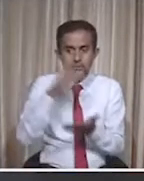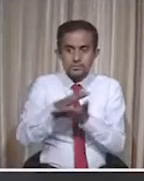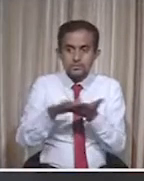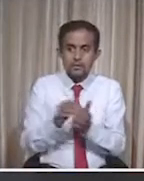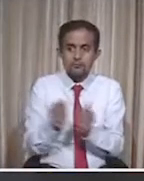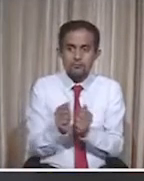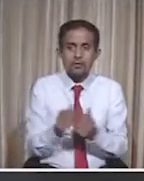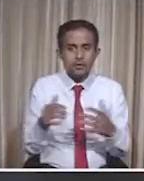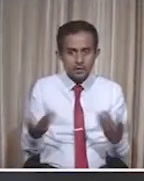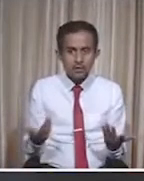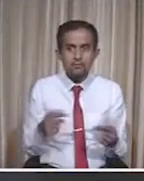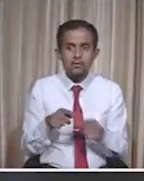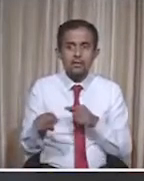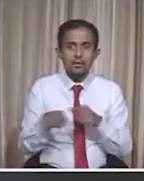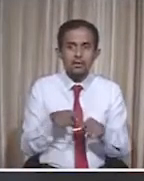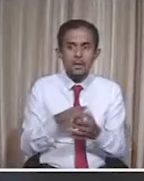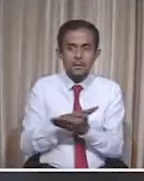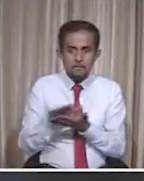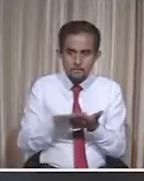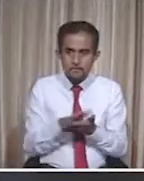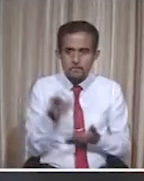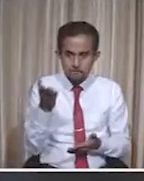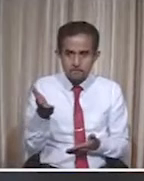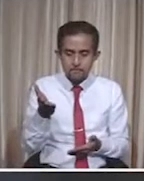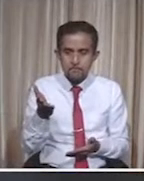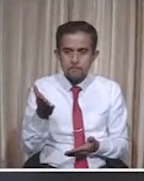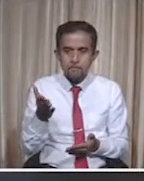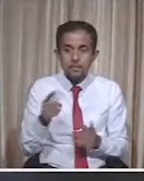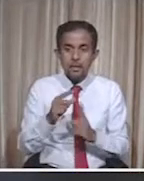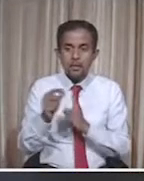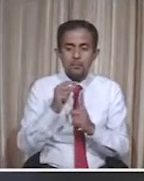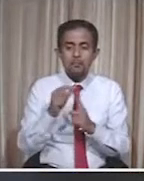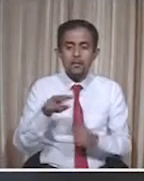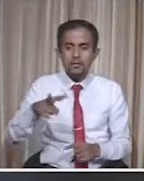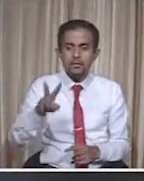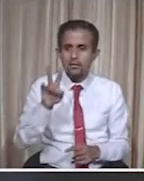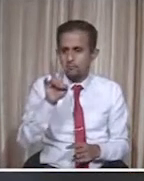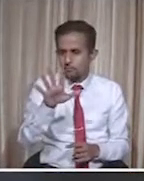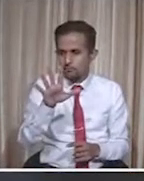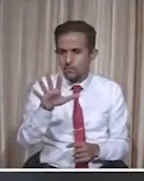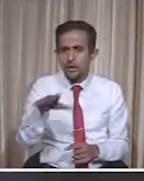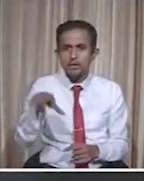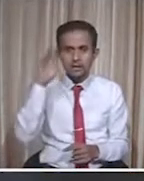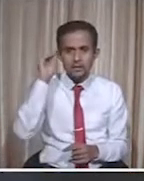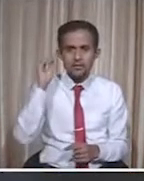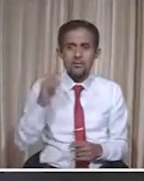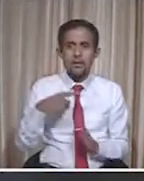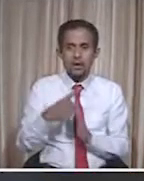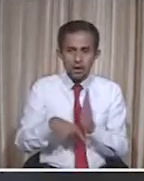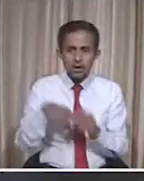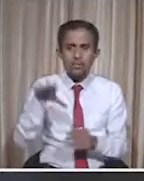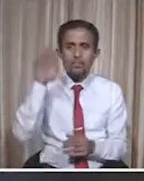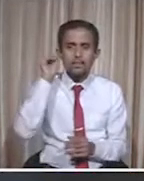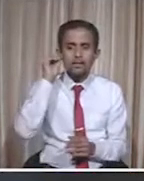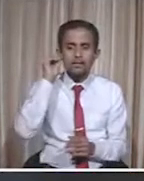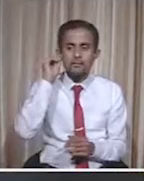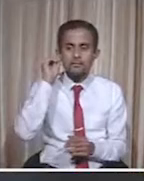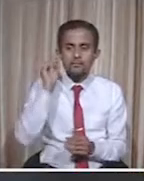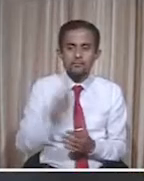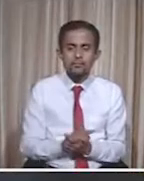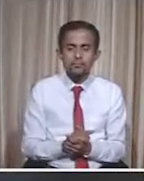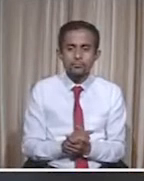නැහැ කියන්නේ මේ කියන්නේ. හරි පැහැදිලිනේ. ඒක මේ මුළු පාර්ලිමේන්තුවේ 225 දෙනාටම තේරෙනවා රටටත් තේරෙනවා. ඒ නිසා දැන්